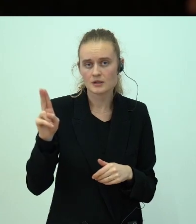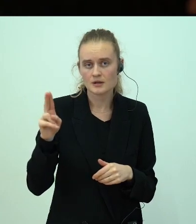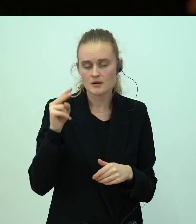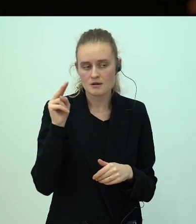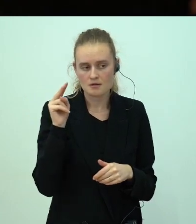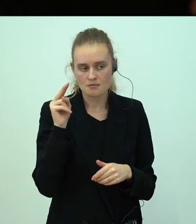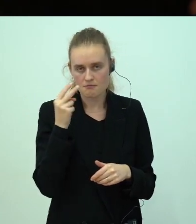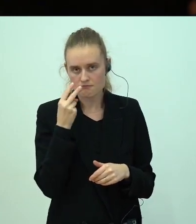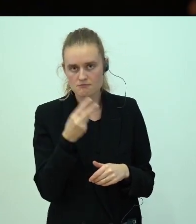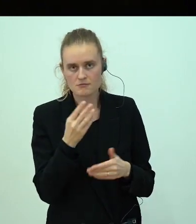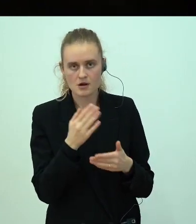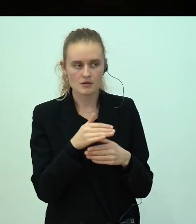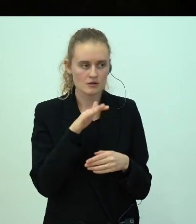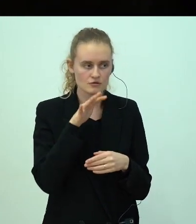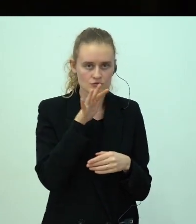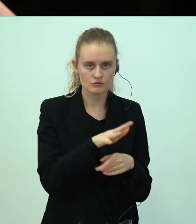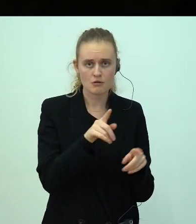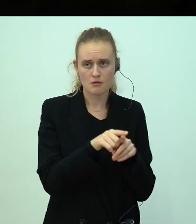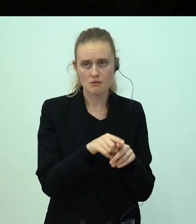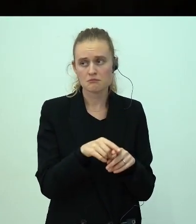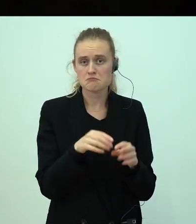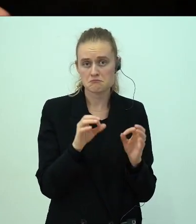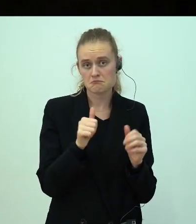matome tą neapykantos kalbą patrauklę.